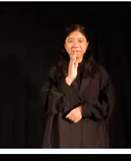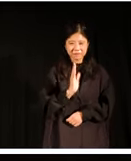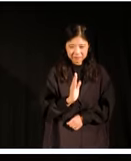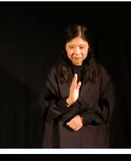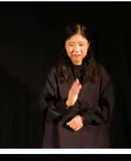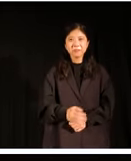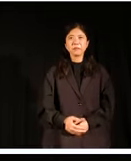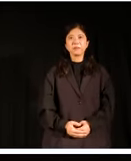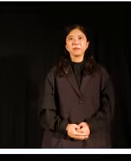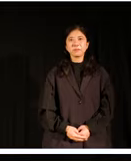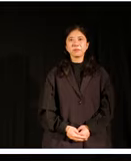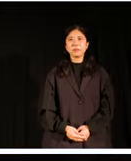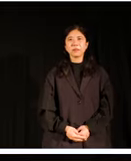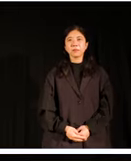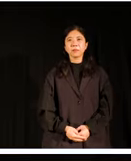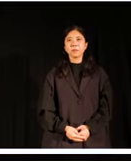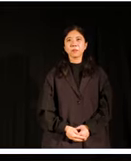いたします